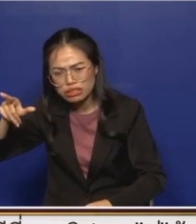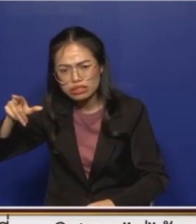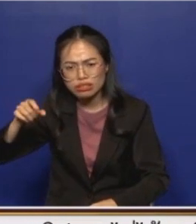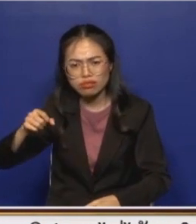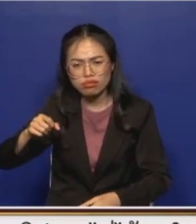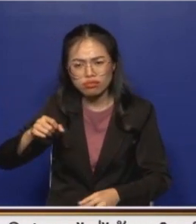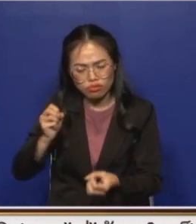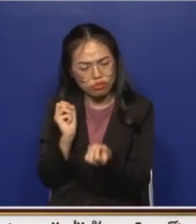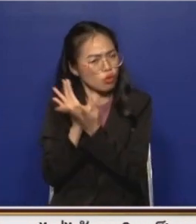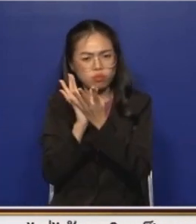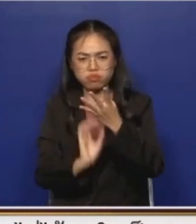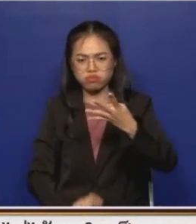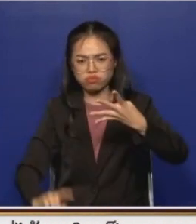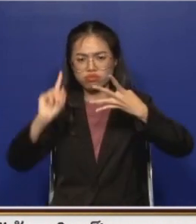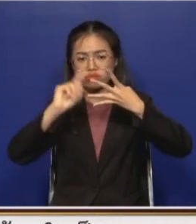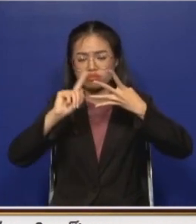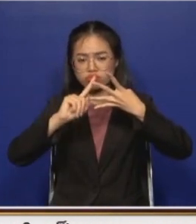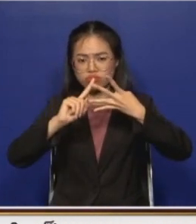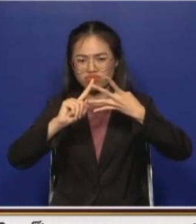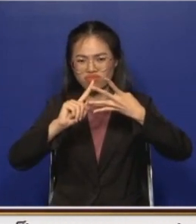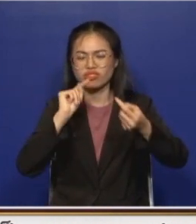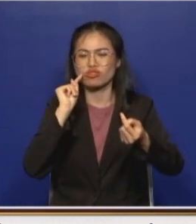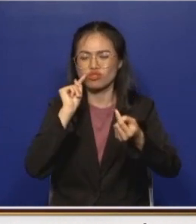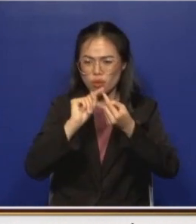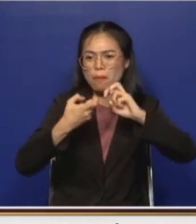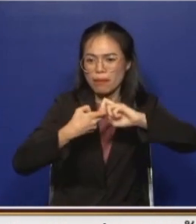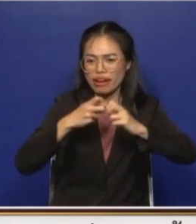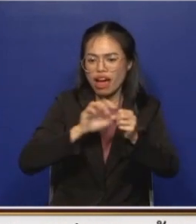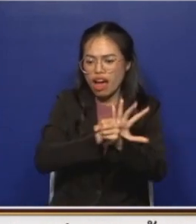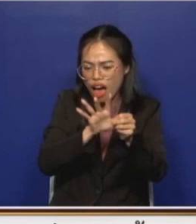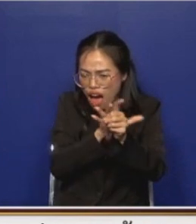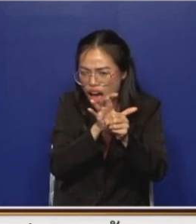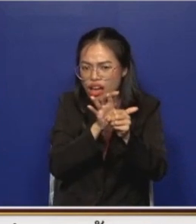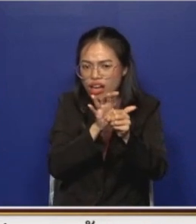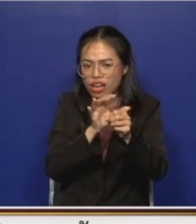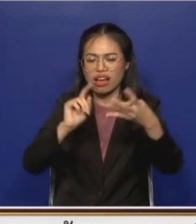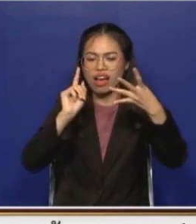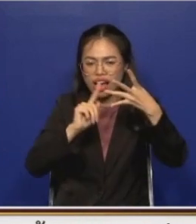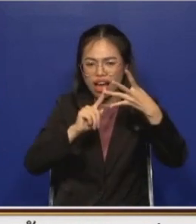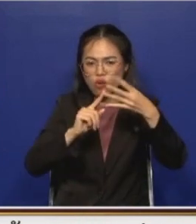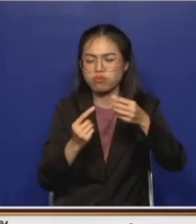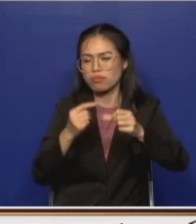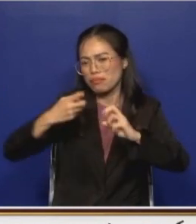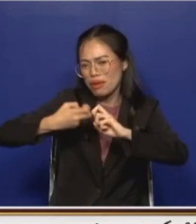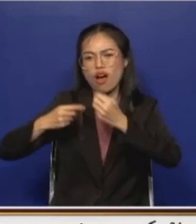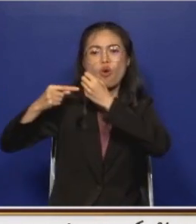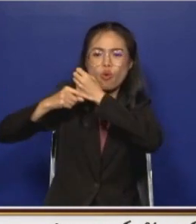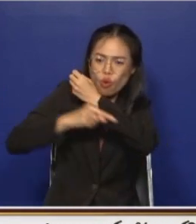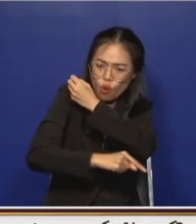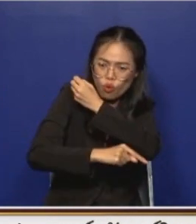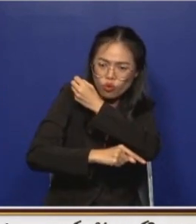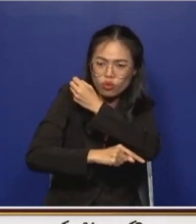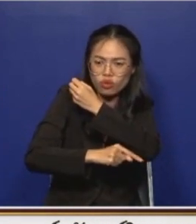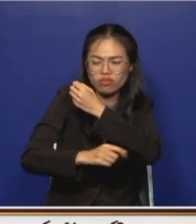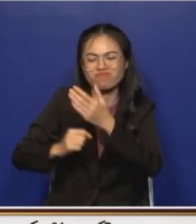ข้อ2นะฮะล้มเหลวเรื่องปัญหาของโควิดอันที่3ล้มเหลวเรื่องคอร์รัปชันการเอื้อในทุนยาเสพ